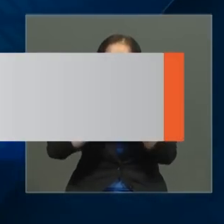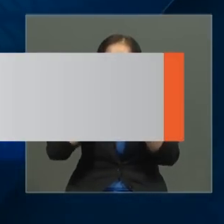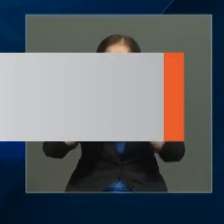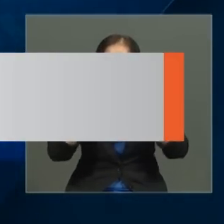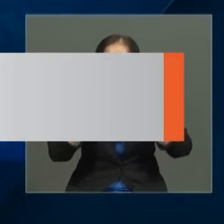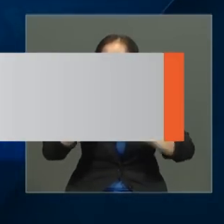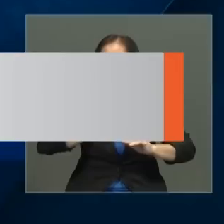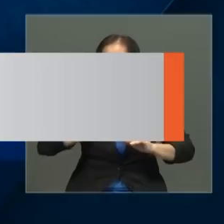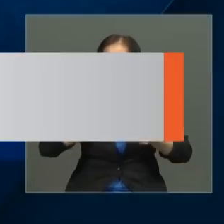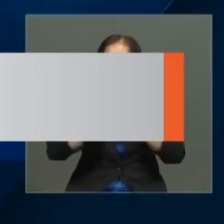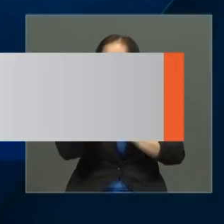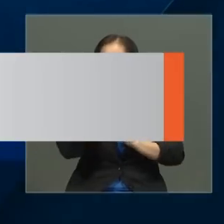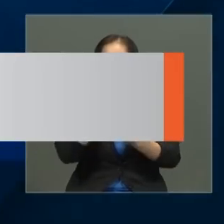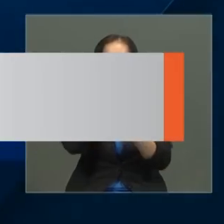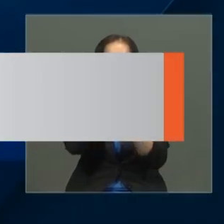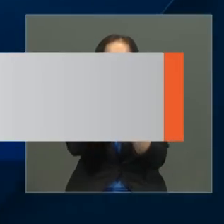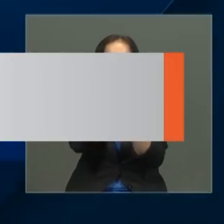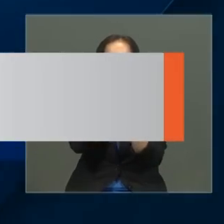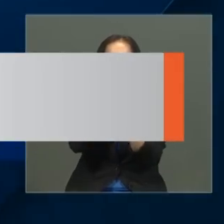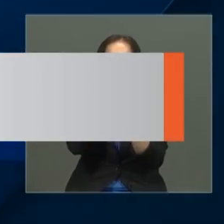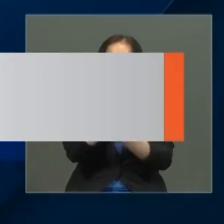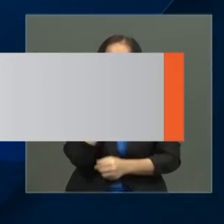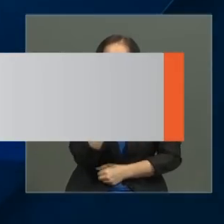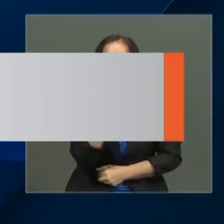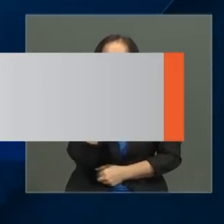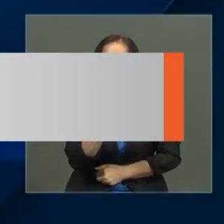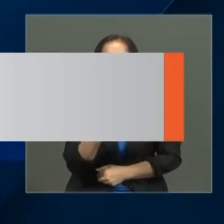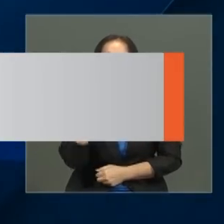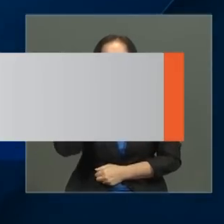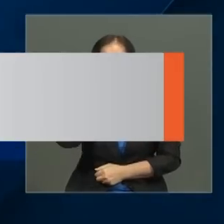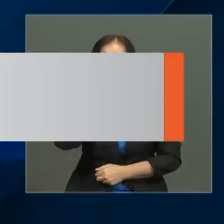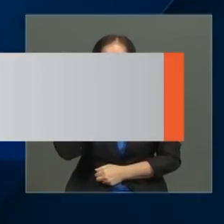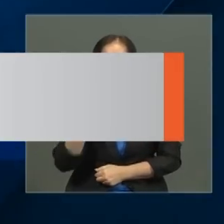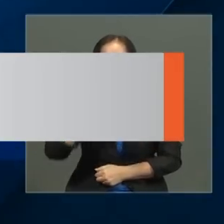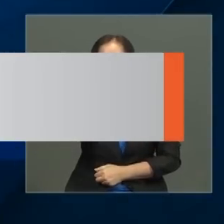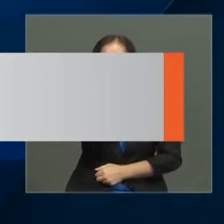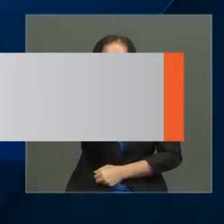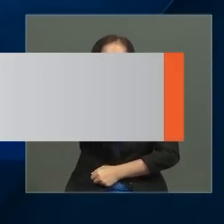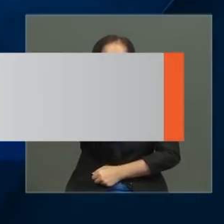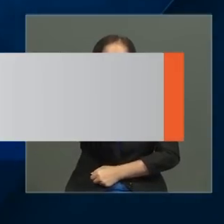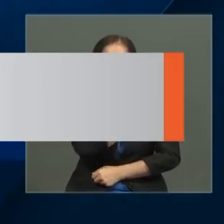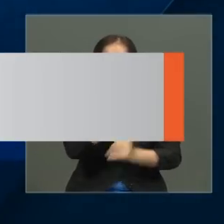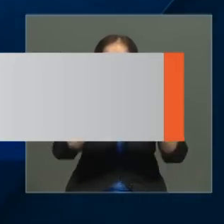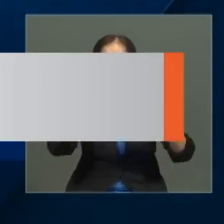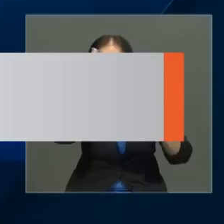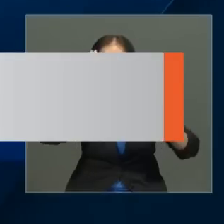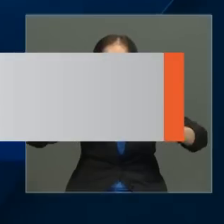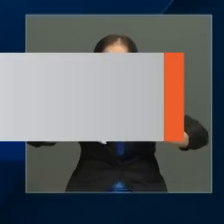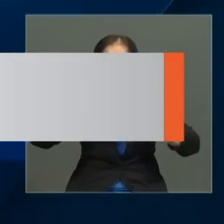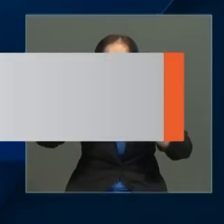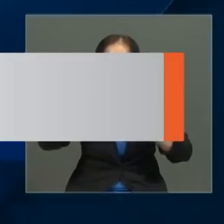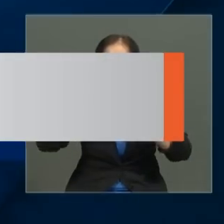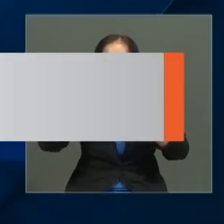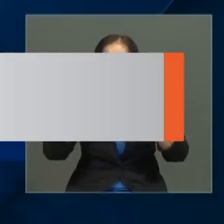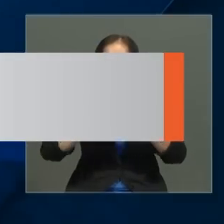าว่า CI รอบๆตัวเรามีที่ไหนบ้างรวมทั้งโรงพยาบาลสนามและโรงพยาบาลที่สามารถดูแลระดับเหลือง